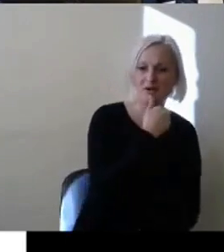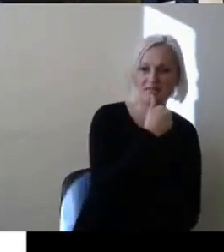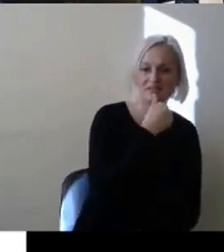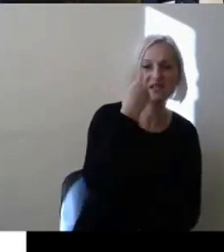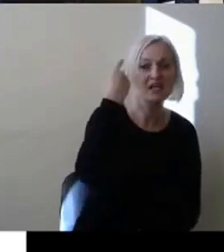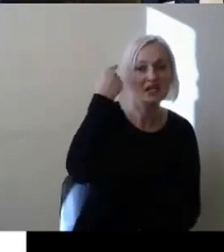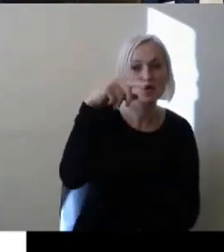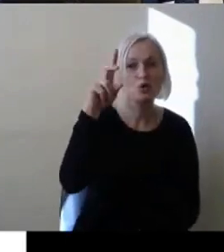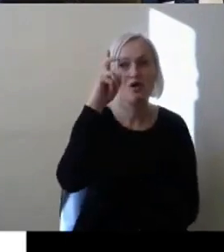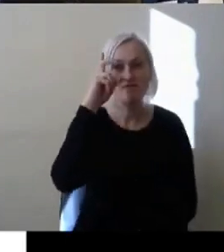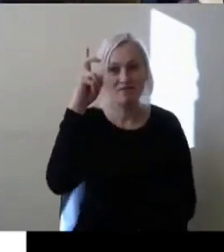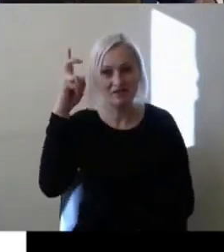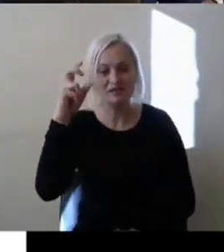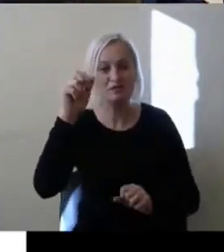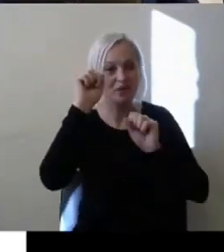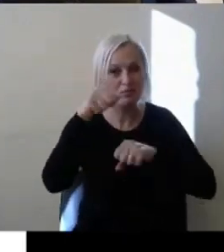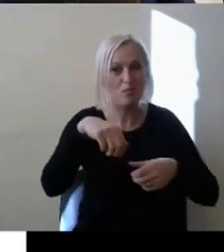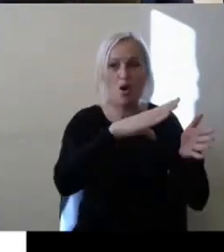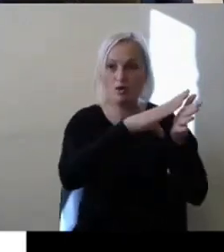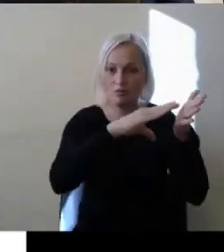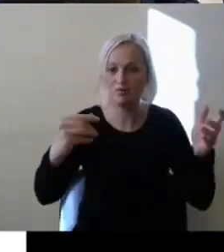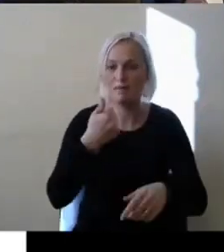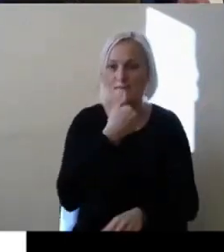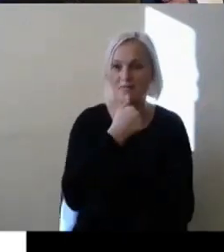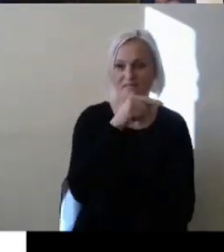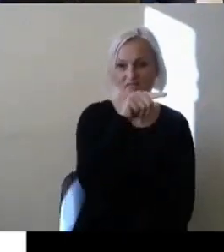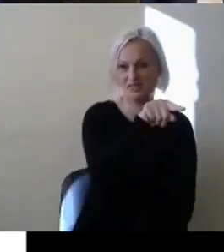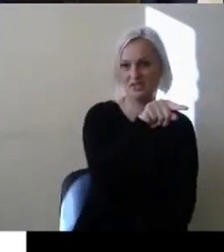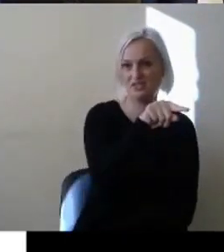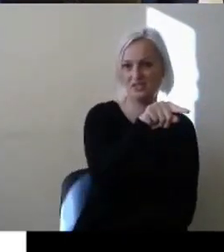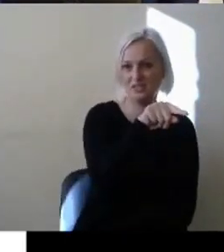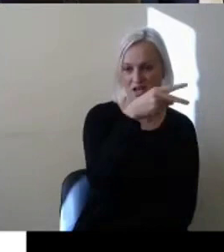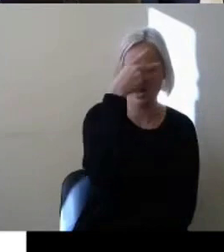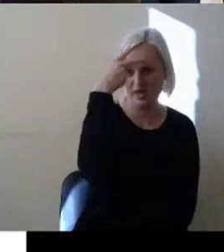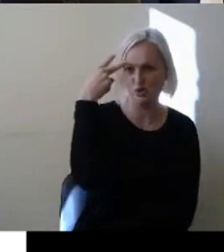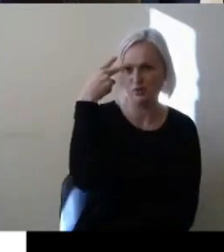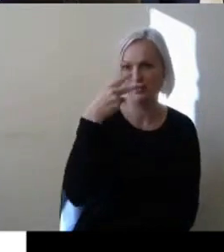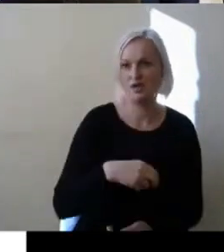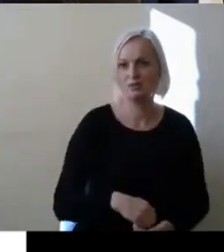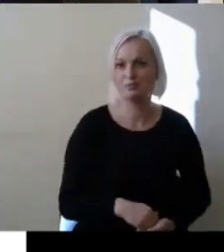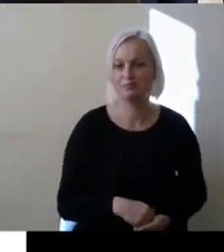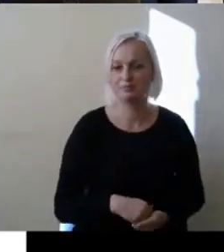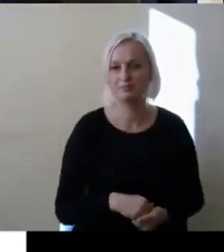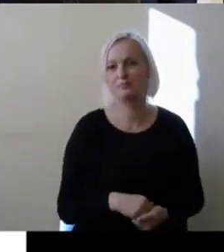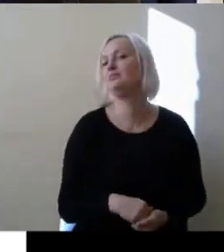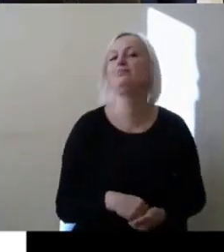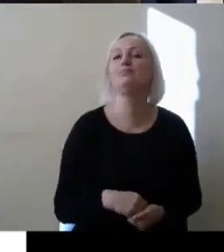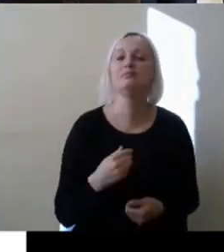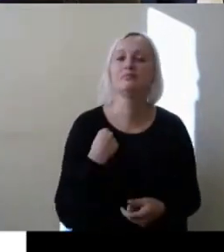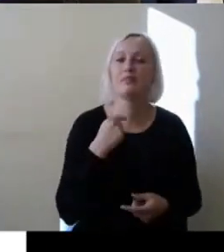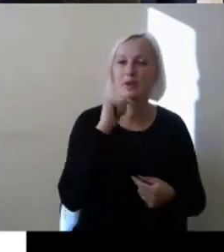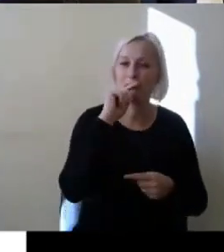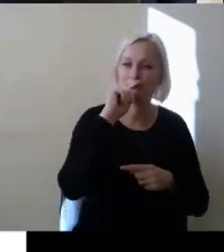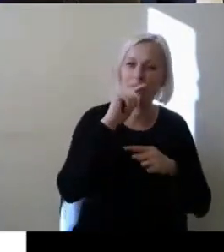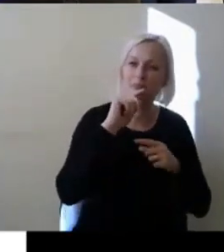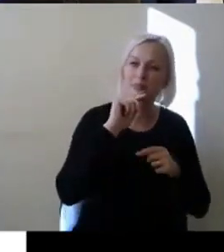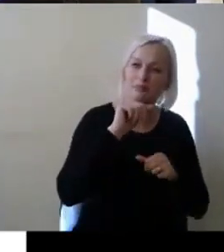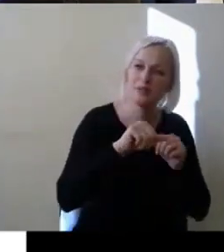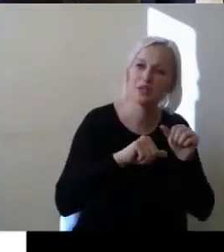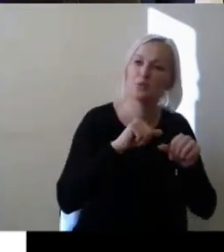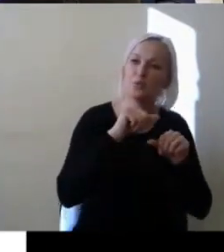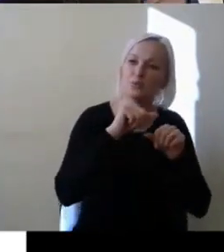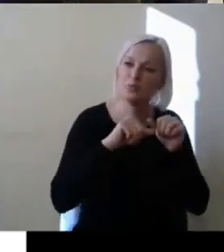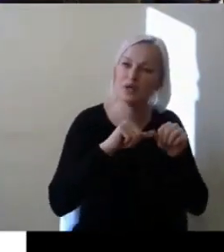kitoms šalims. Nes vat, kažkaip tai per tuos metus ir